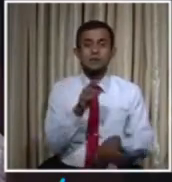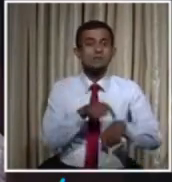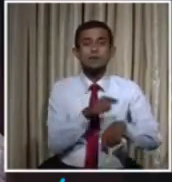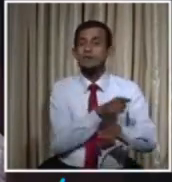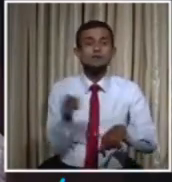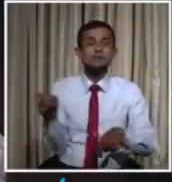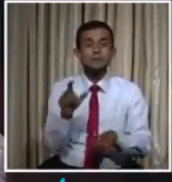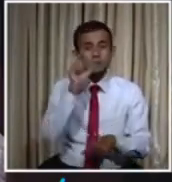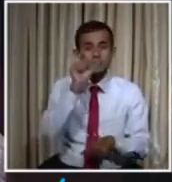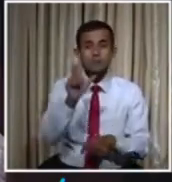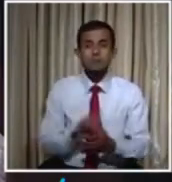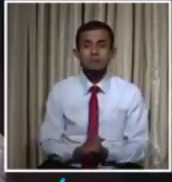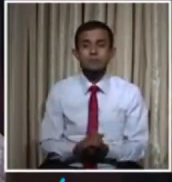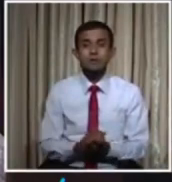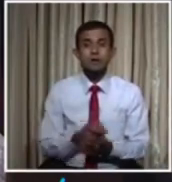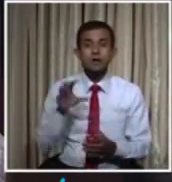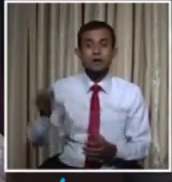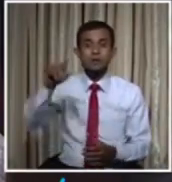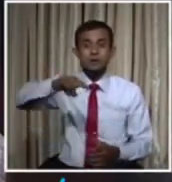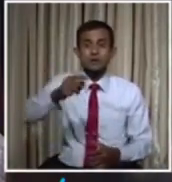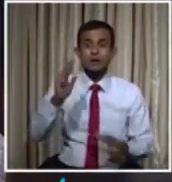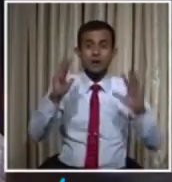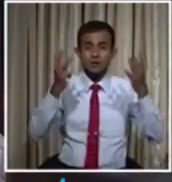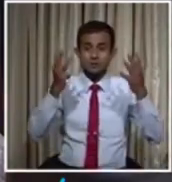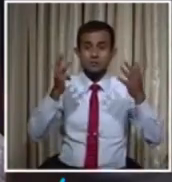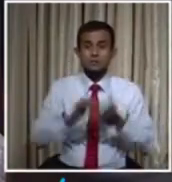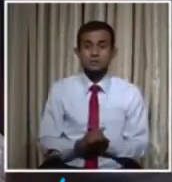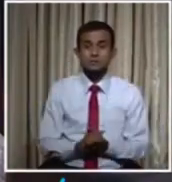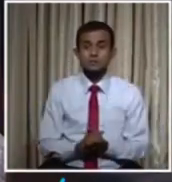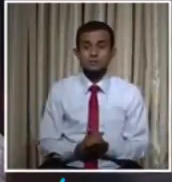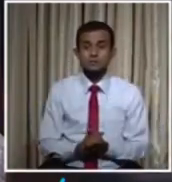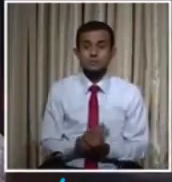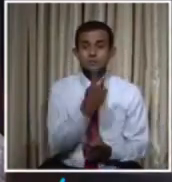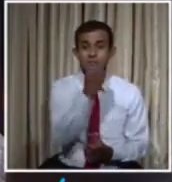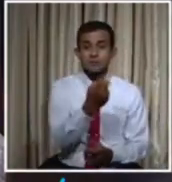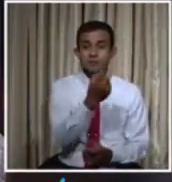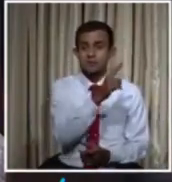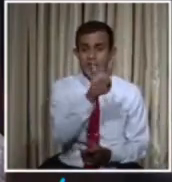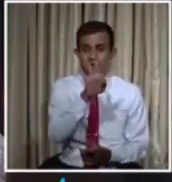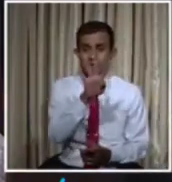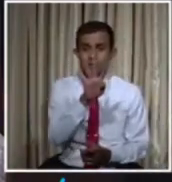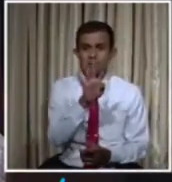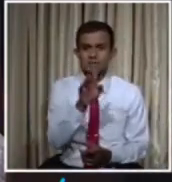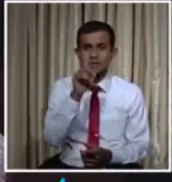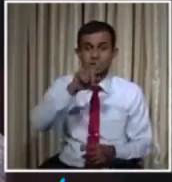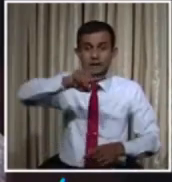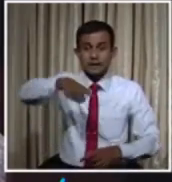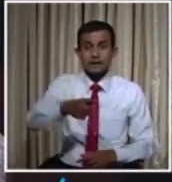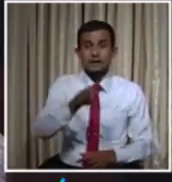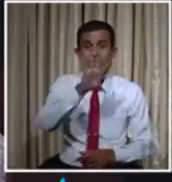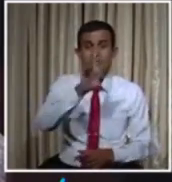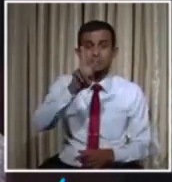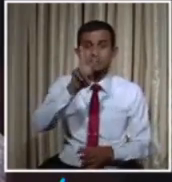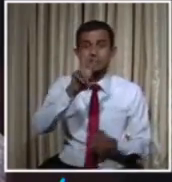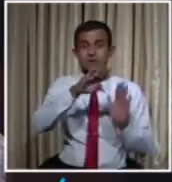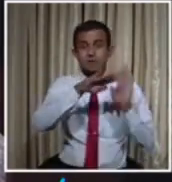කාලවකවානුව තුල රටවල් 190කින් 2014 එකසිය හතලිස් දෙවෙනි තැනේ